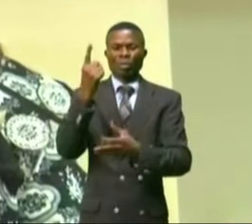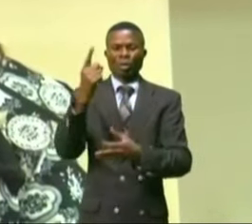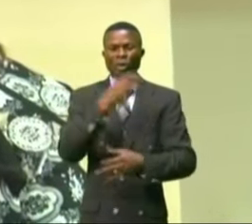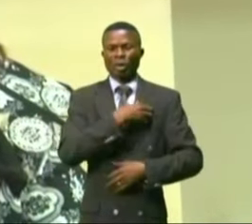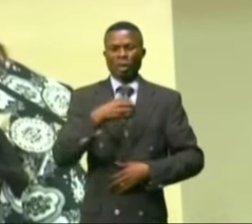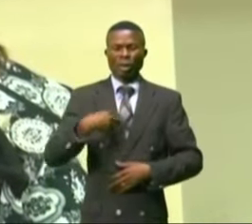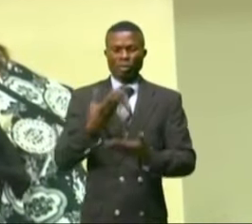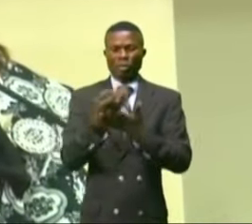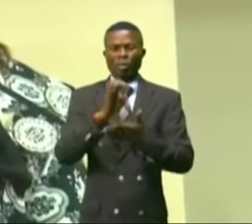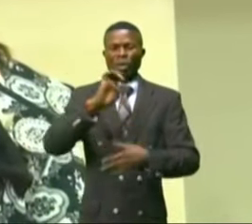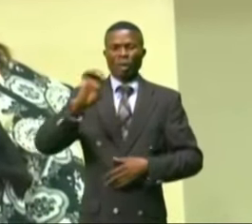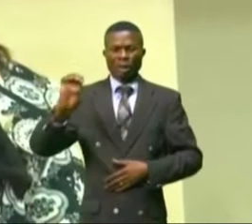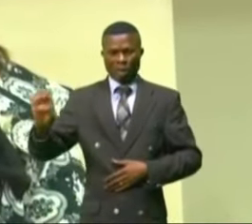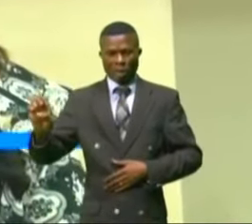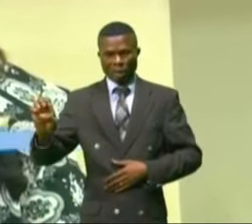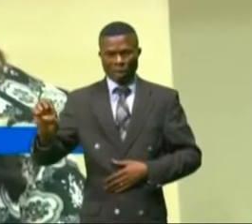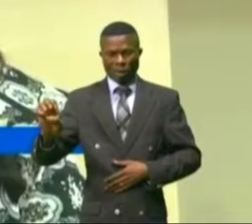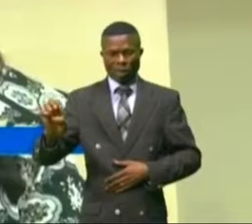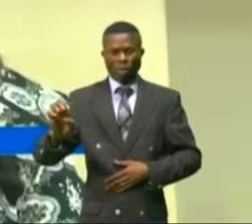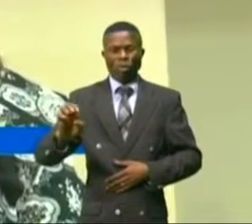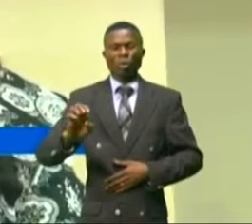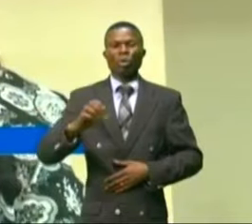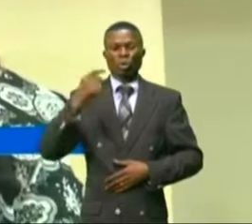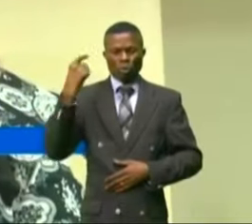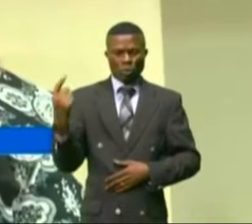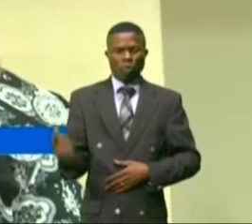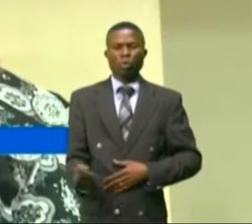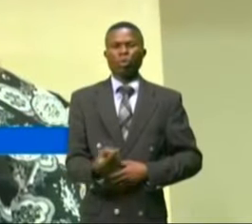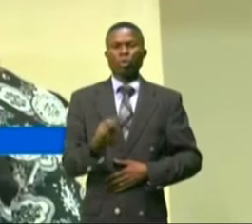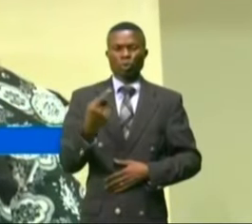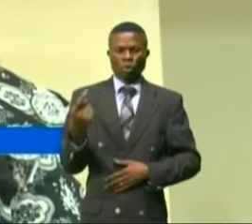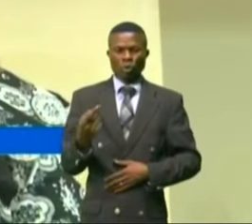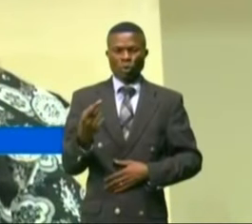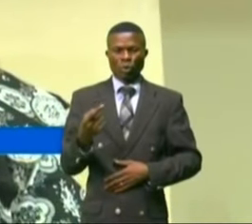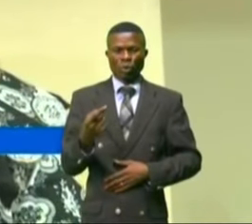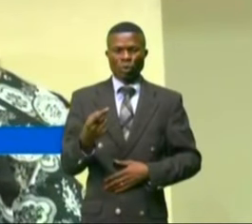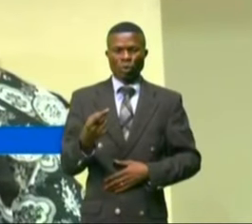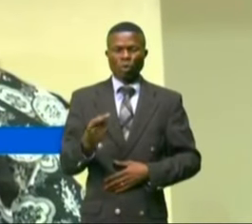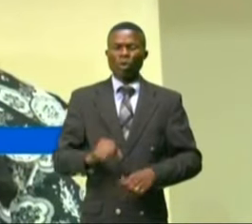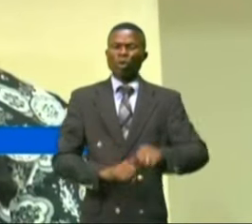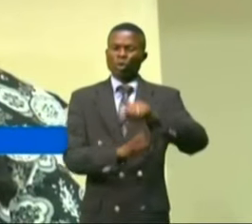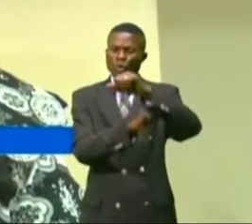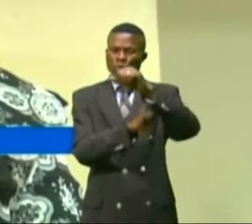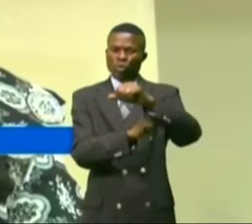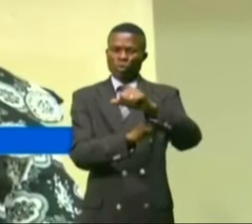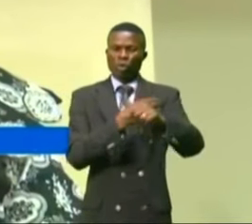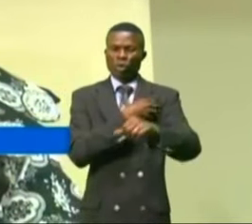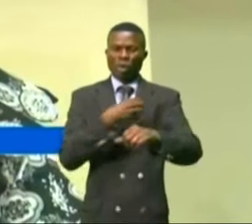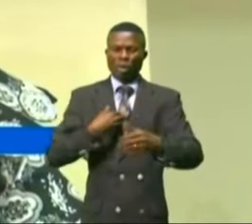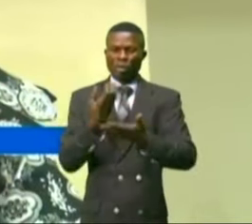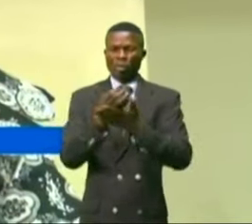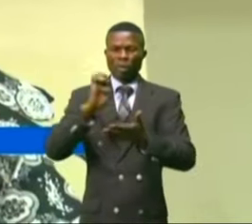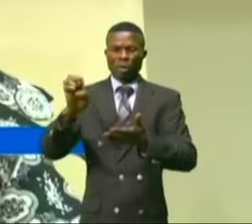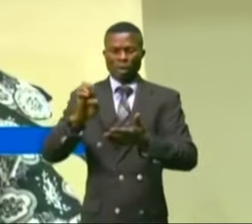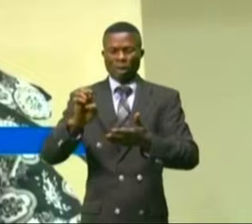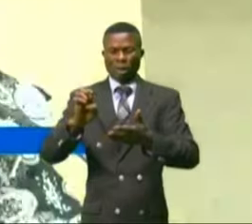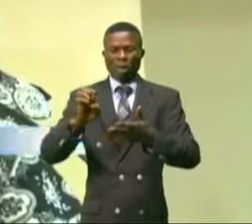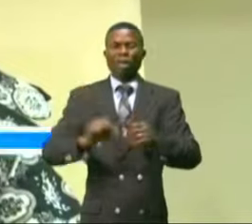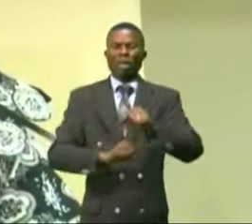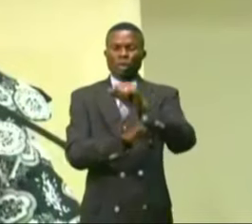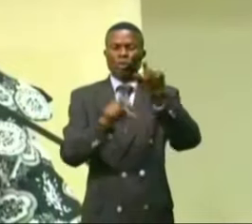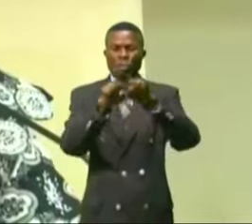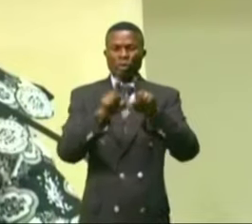de l'Est, à toujours porter leur soutien au président de la